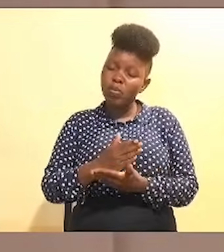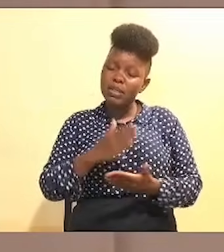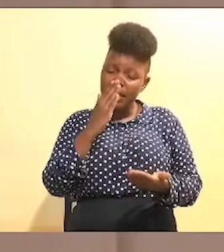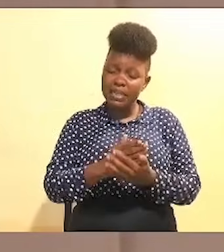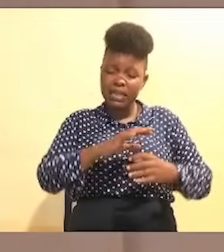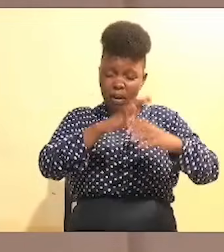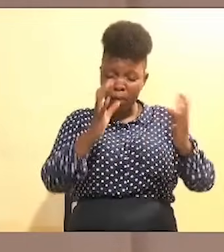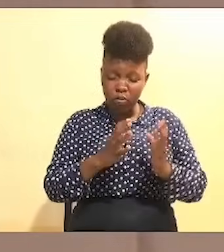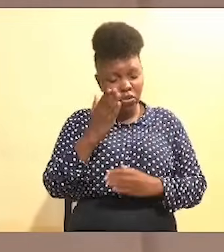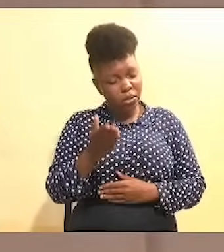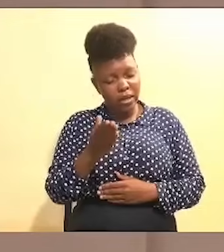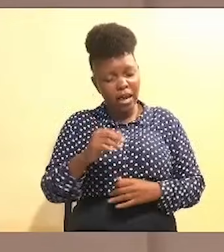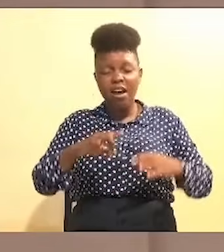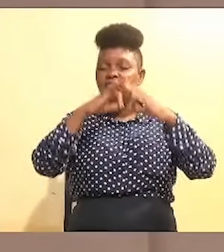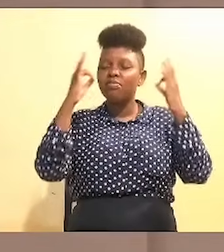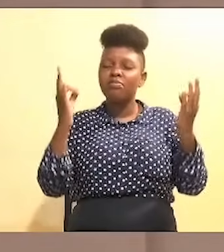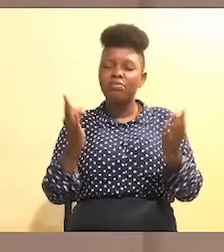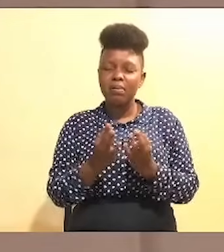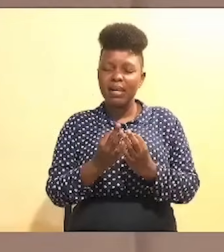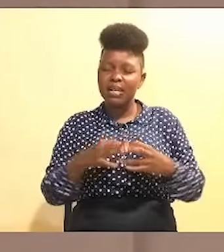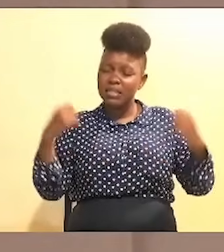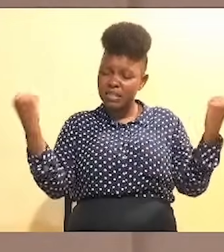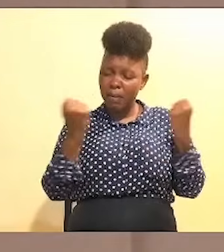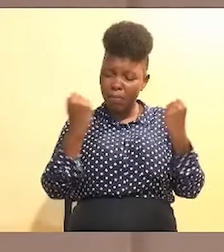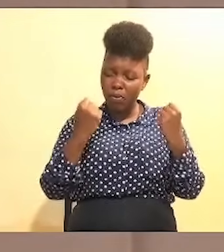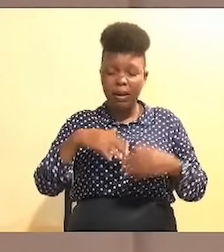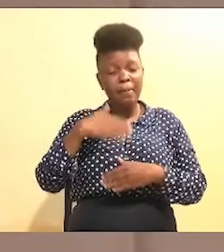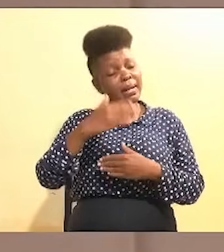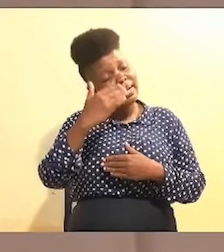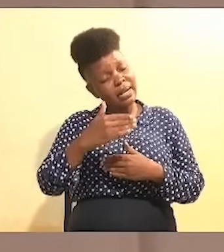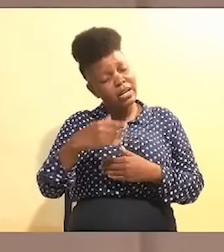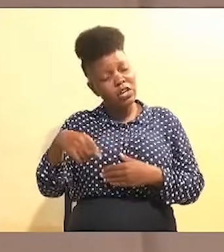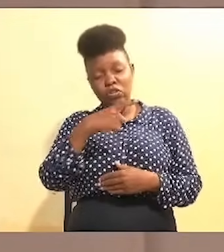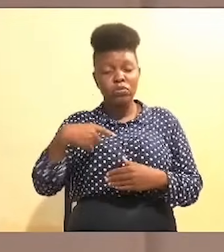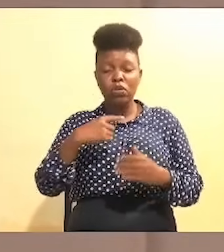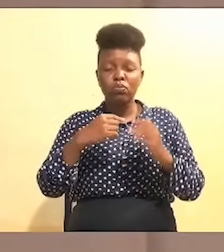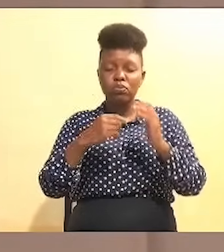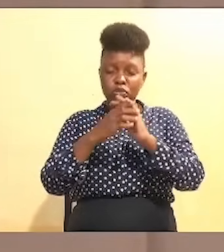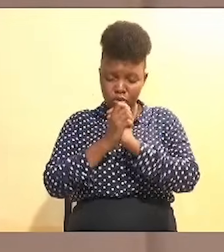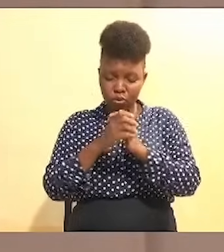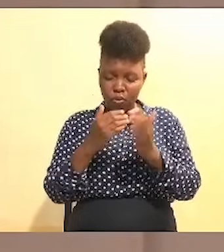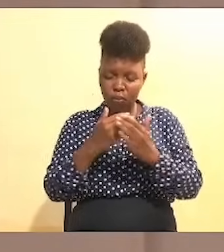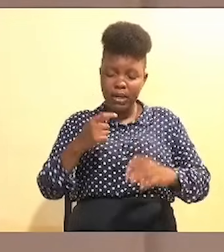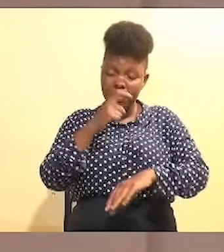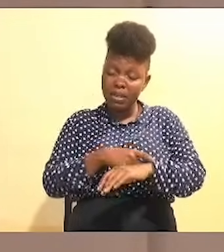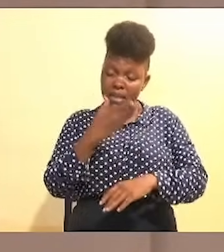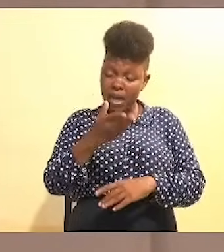hii, familia zikapone milele. Amen. Tunakushukuru kwa ajili ya masaha ya